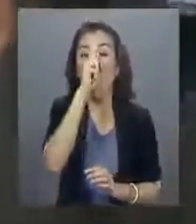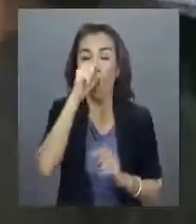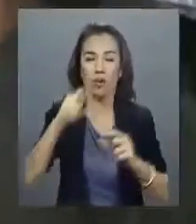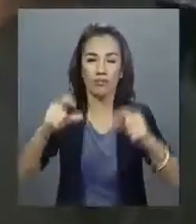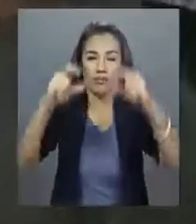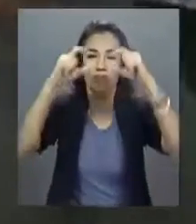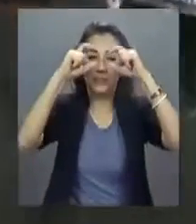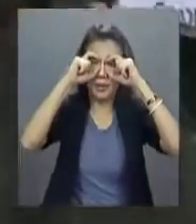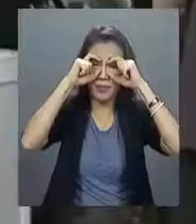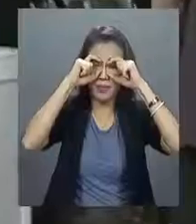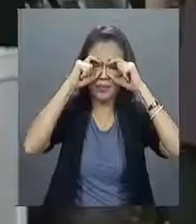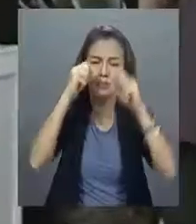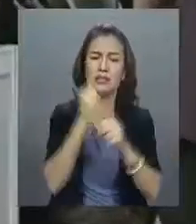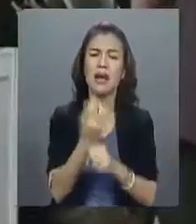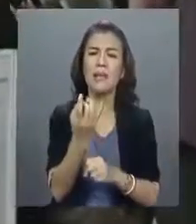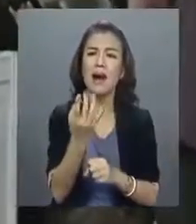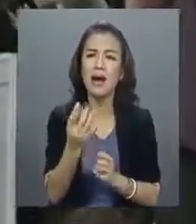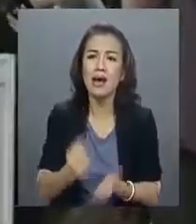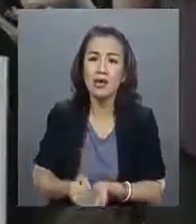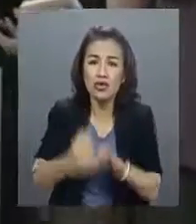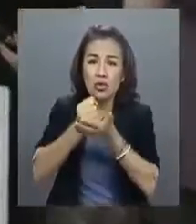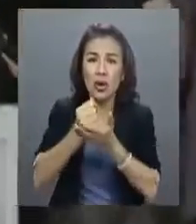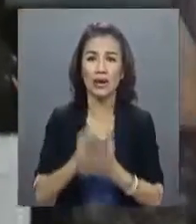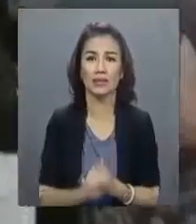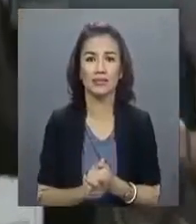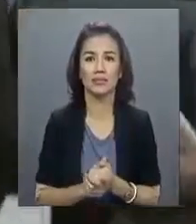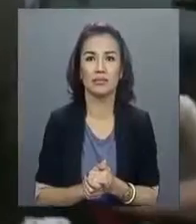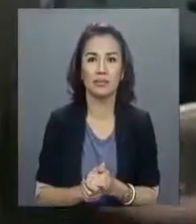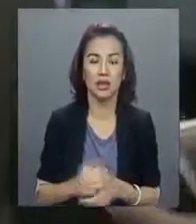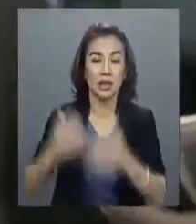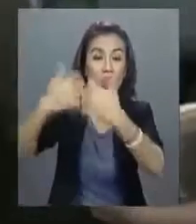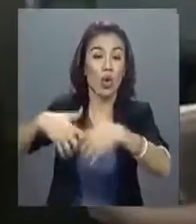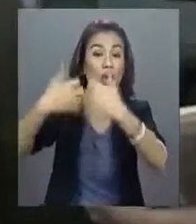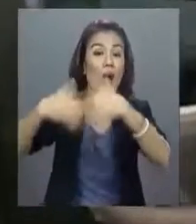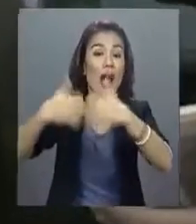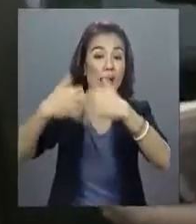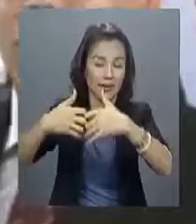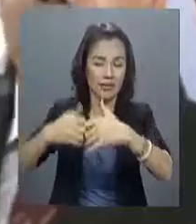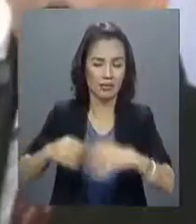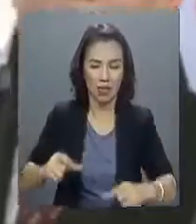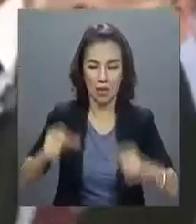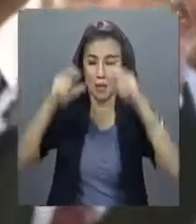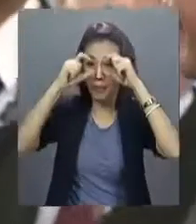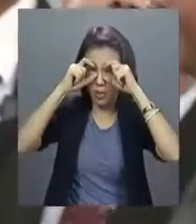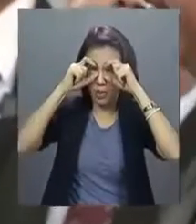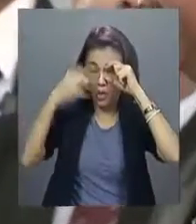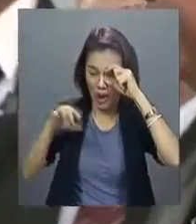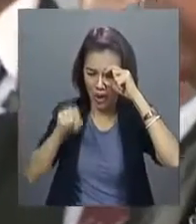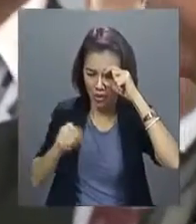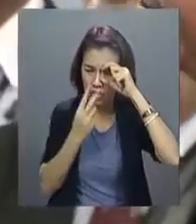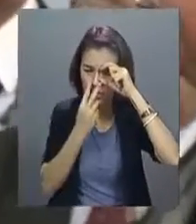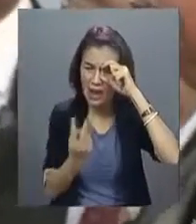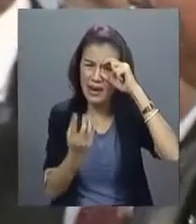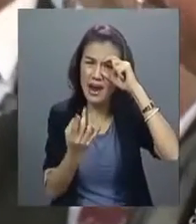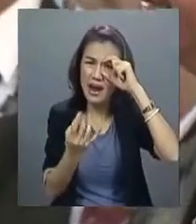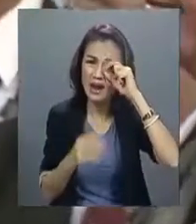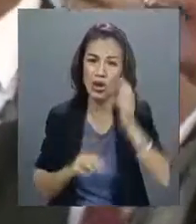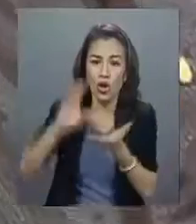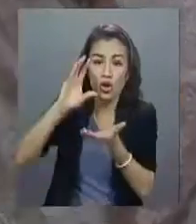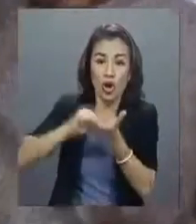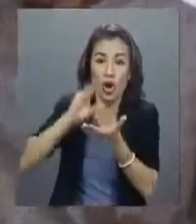Magic Eye Solution นะคะซึ่งก็เป็นแว่นที่ใช้ในโรงงานอุตสาหกรรมโดยหลังสวมแว่นไปนะคะก็จะมีข้อมูลเ